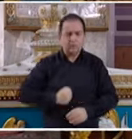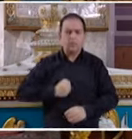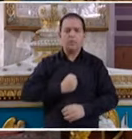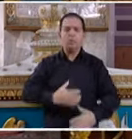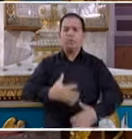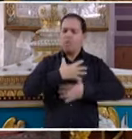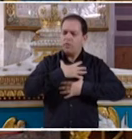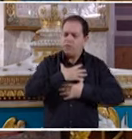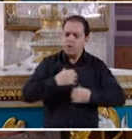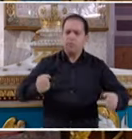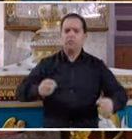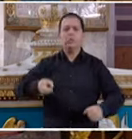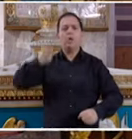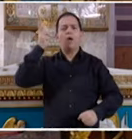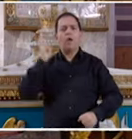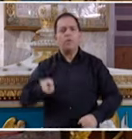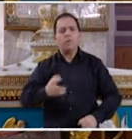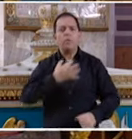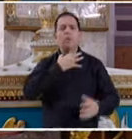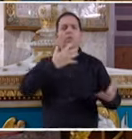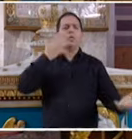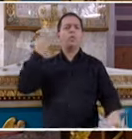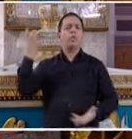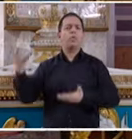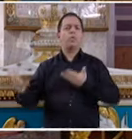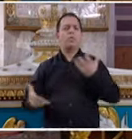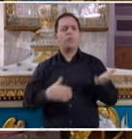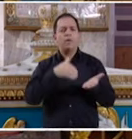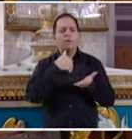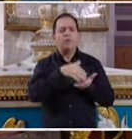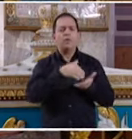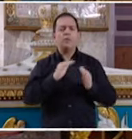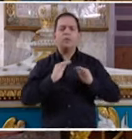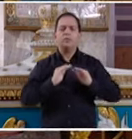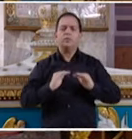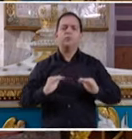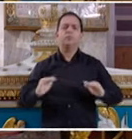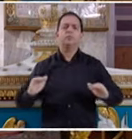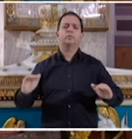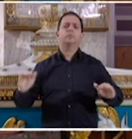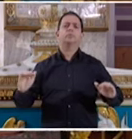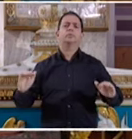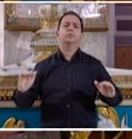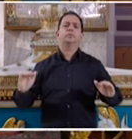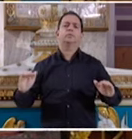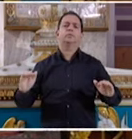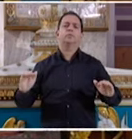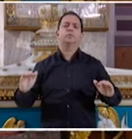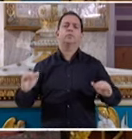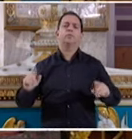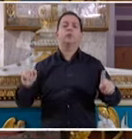θλίψεως, οργής, κινδύνου και ανάγκης, Κυρίου δεηθμόμεν.